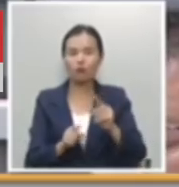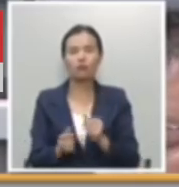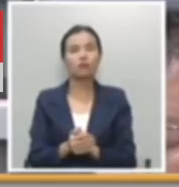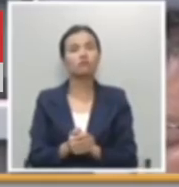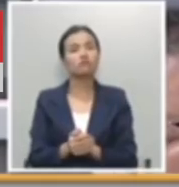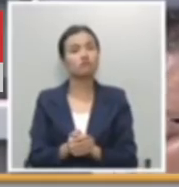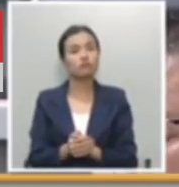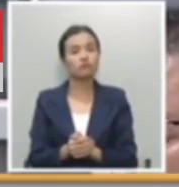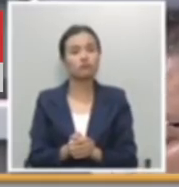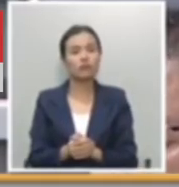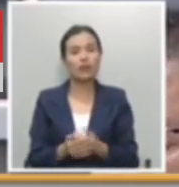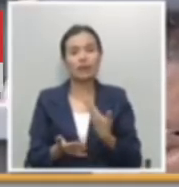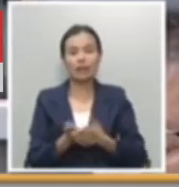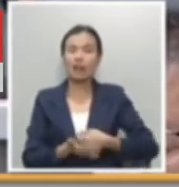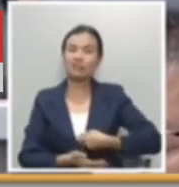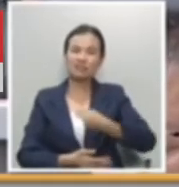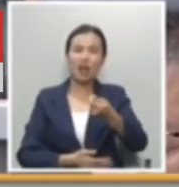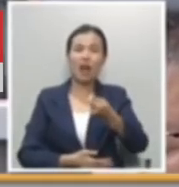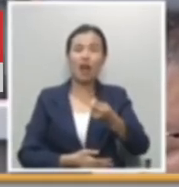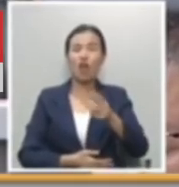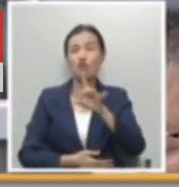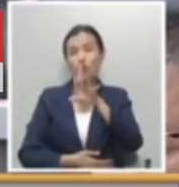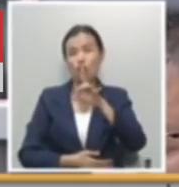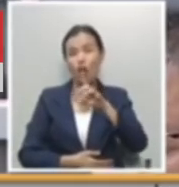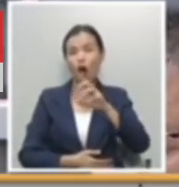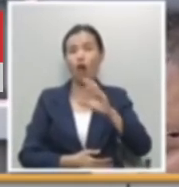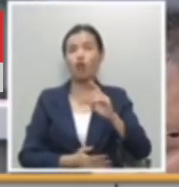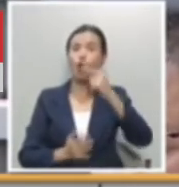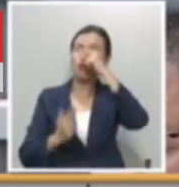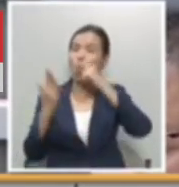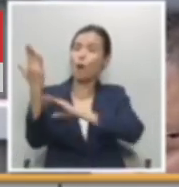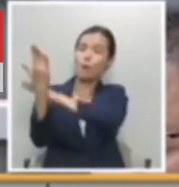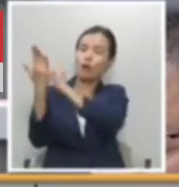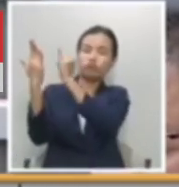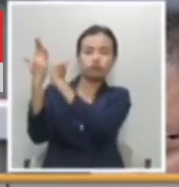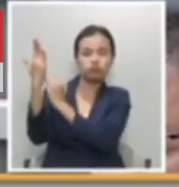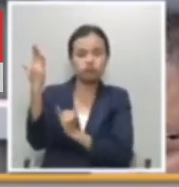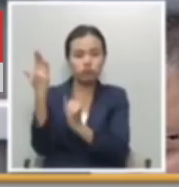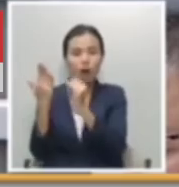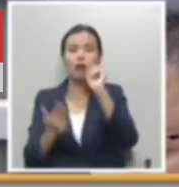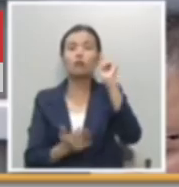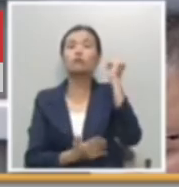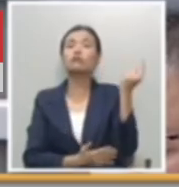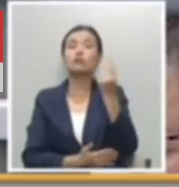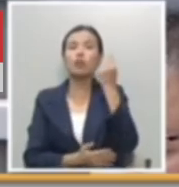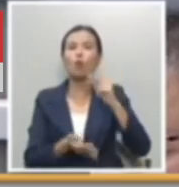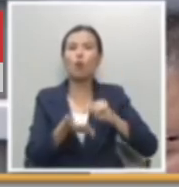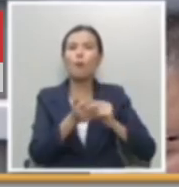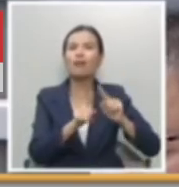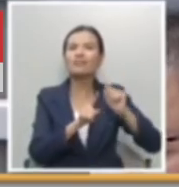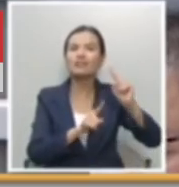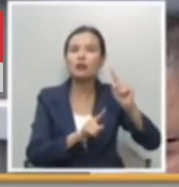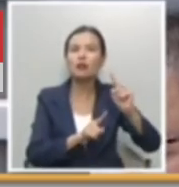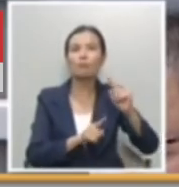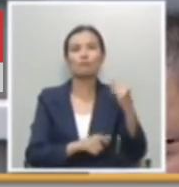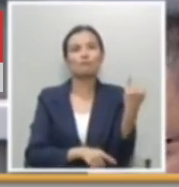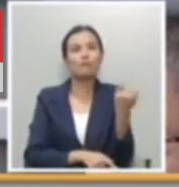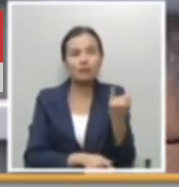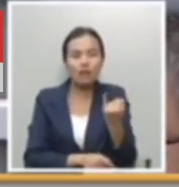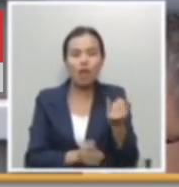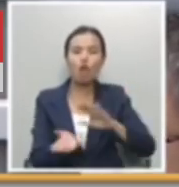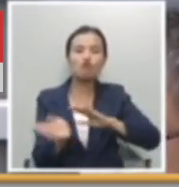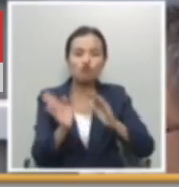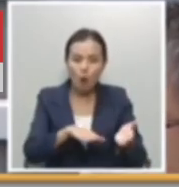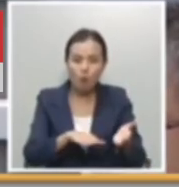าจ่ายร้อยเดียวเที่ยวทั้งโลกเที่ยวทั้งประเทศโอ้โถทำกบเกลื่อนเพราะเฟส1มันล้มเหลวมันล้มเหลวนะครับ